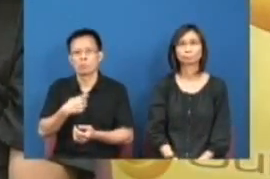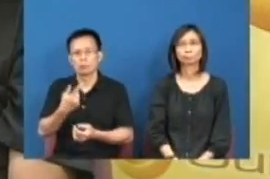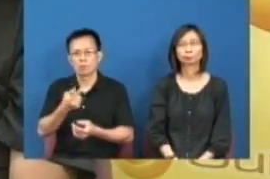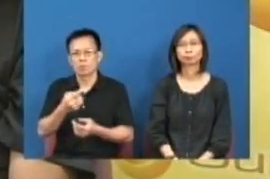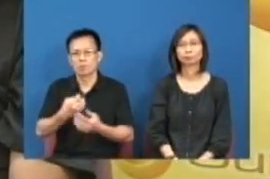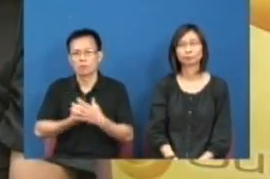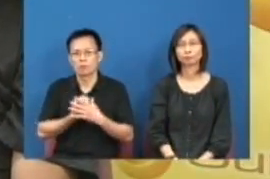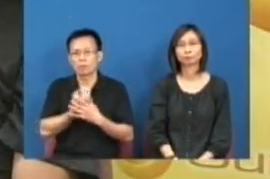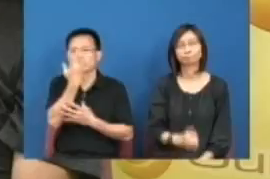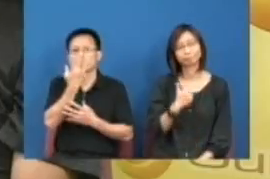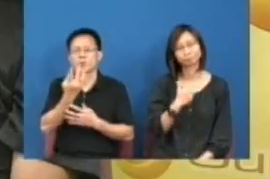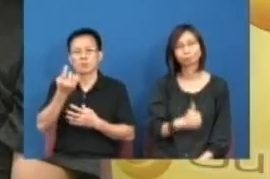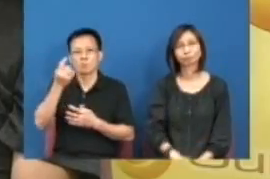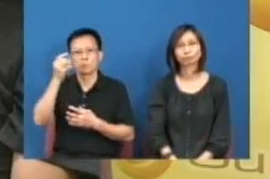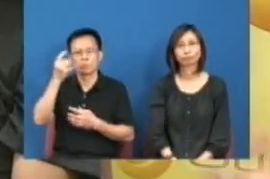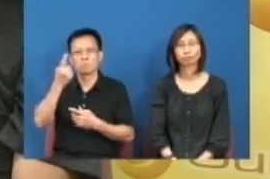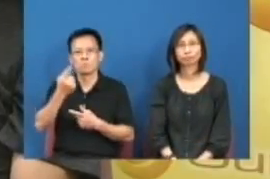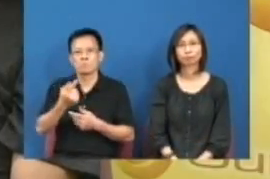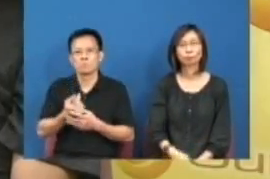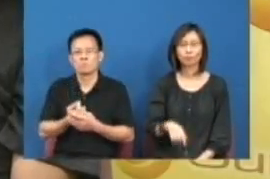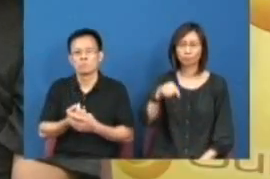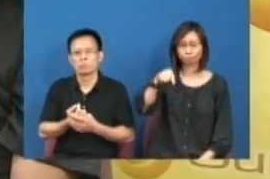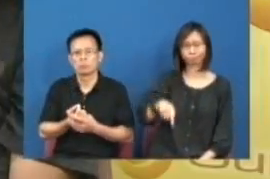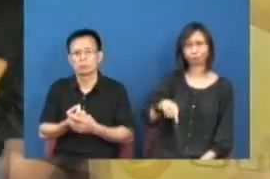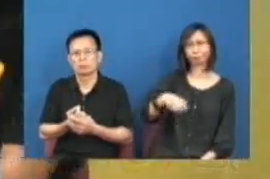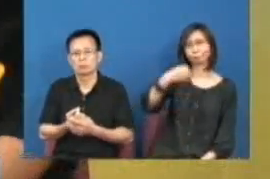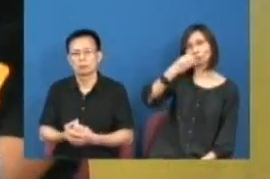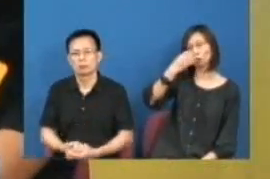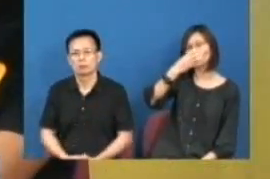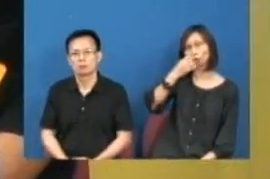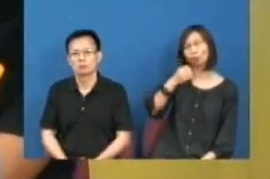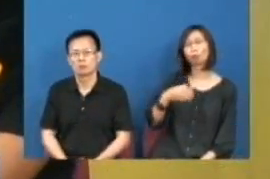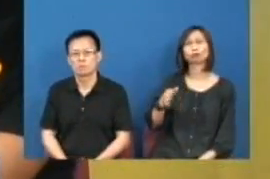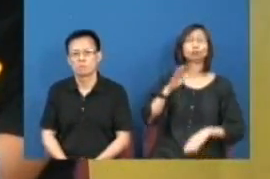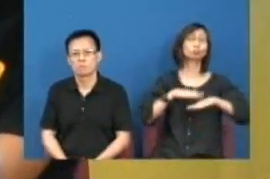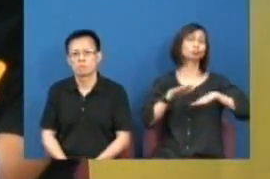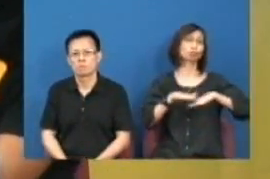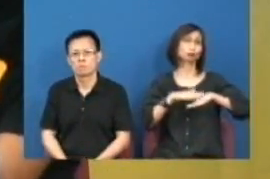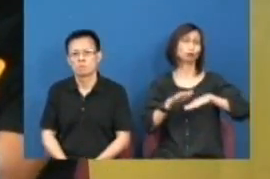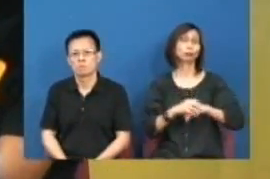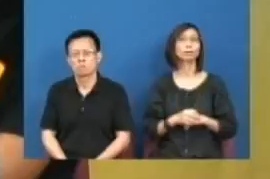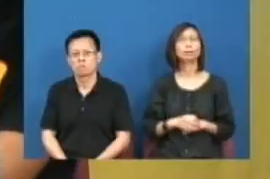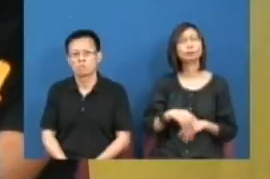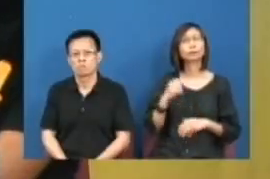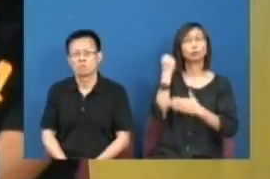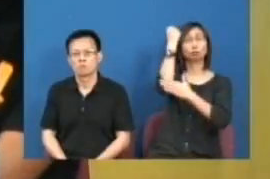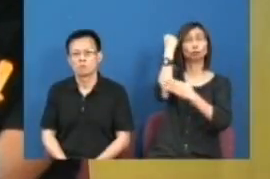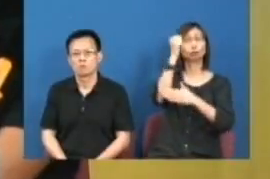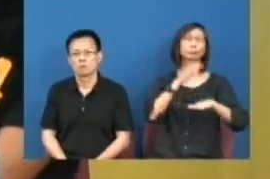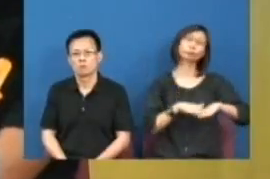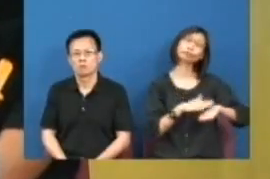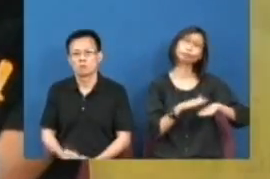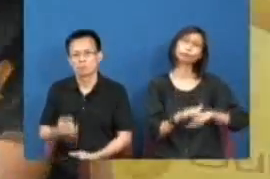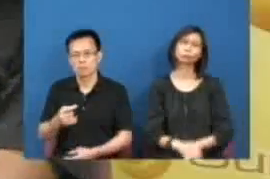表達我哋意見，第二都係反映了很大部分。 咁呢度香港嚟啊嘛，其實依個很正常啫，即係呢啲所謂示威啊咁樣。 咁